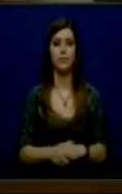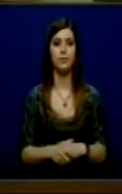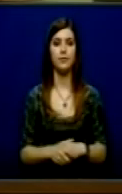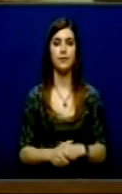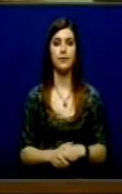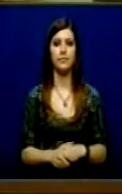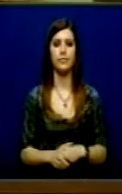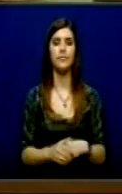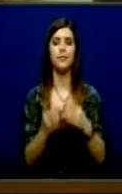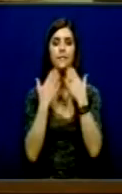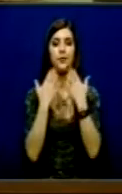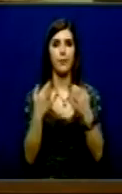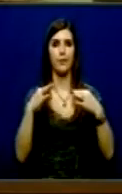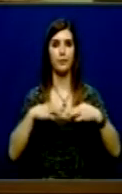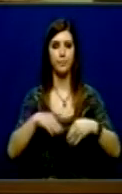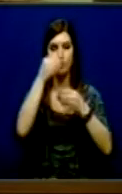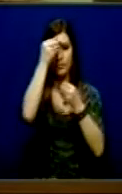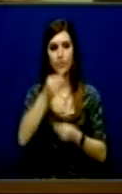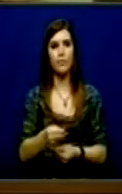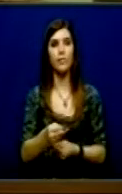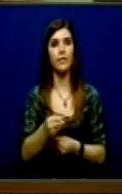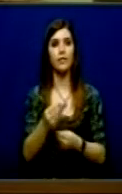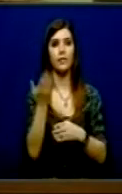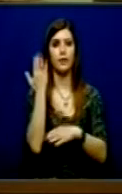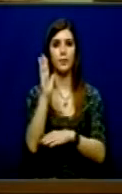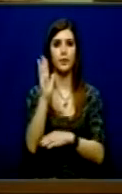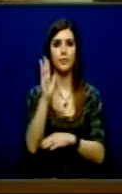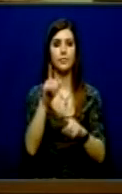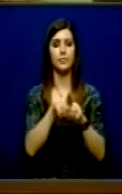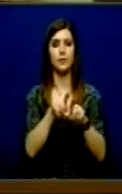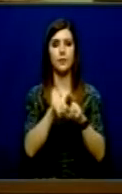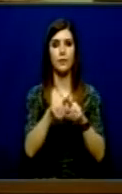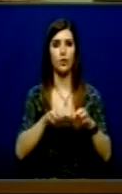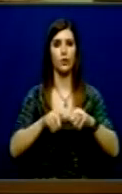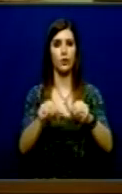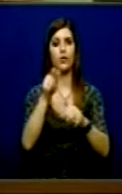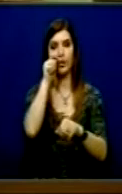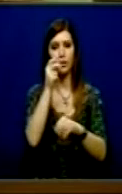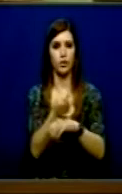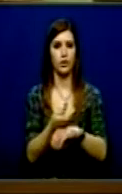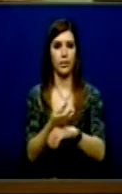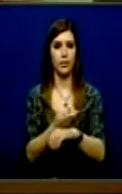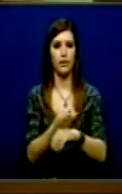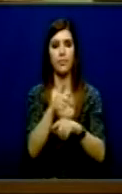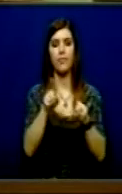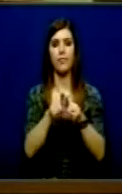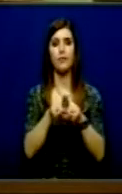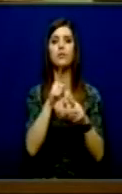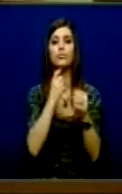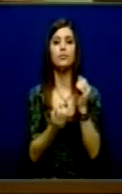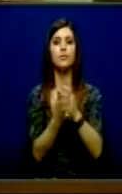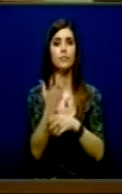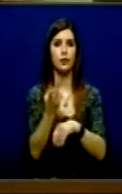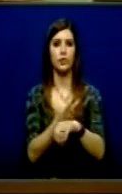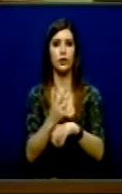Falënderit kryetar, të nderuar deputet. Duke qenë se prona publike dhe shoqërore është themeluar nga qytetarët e këtij vendi